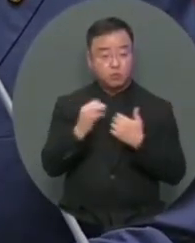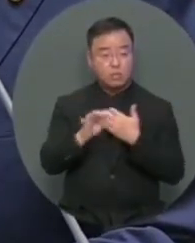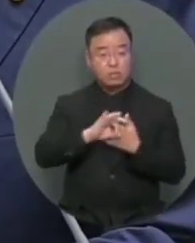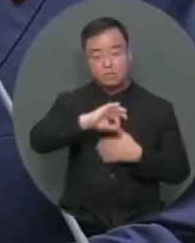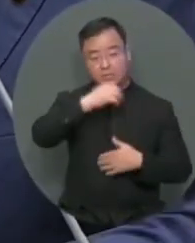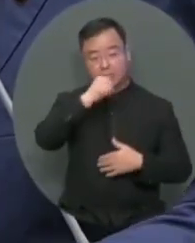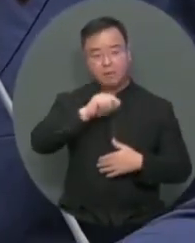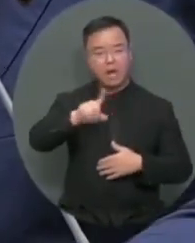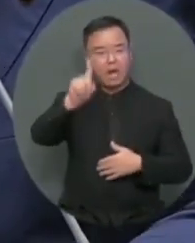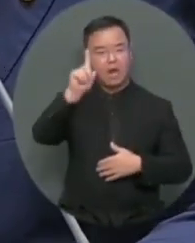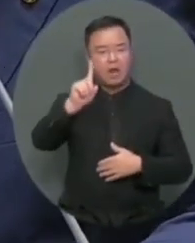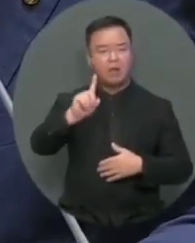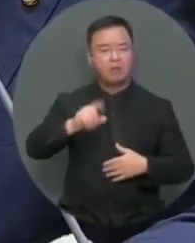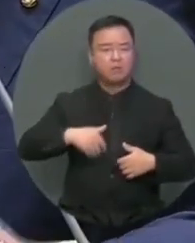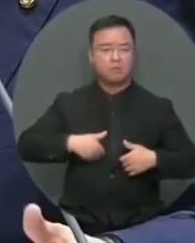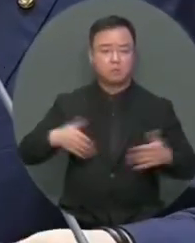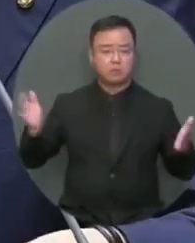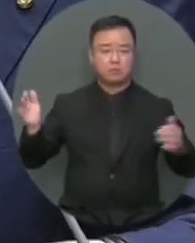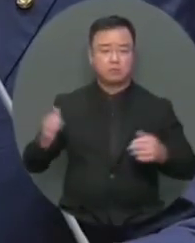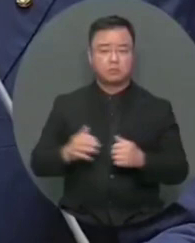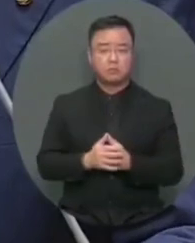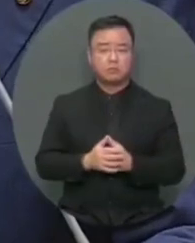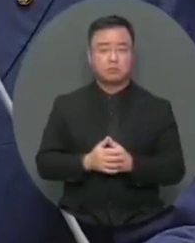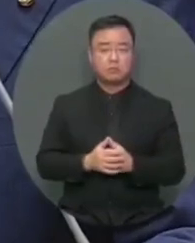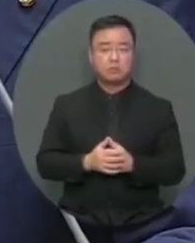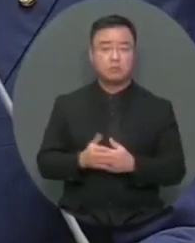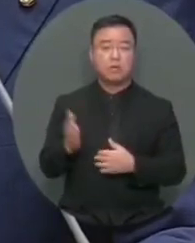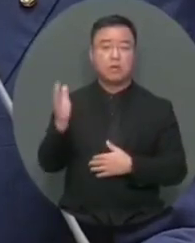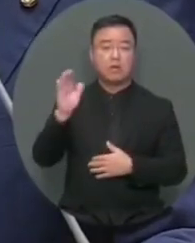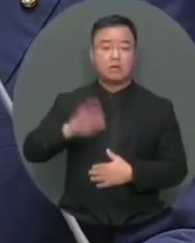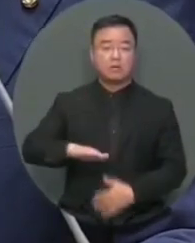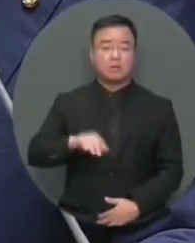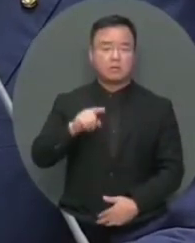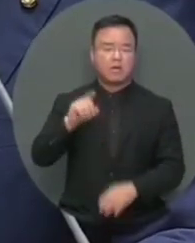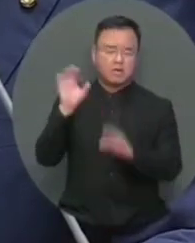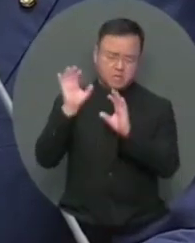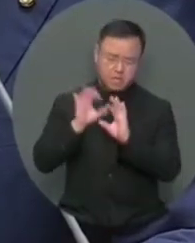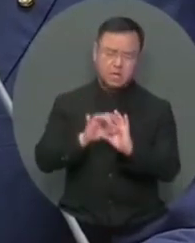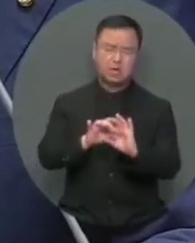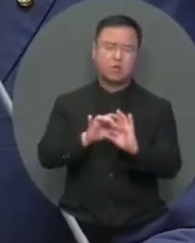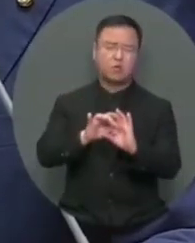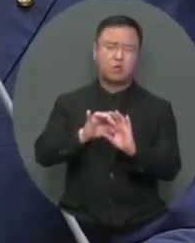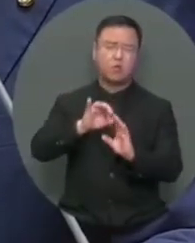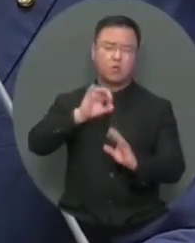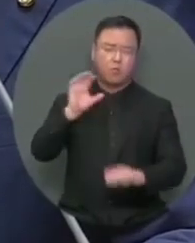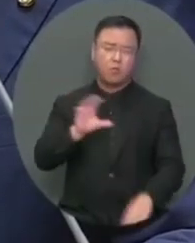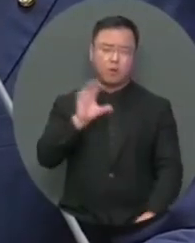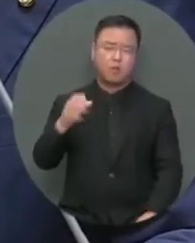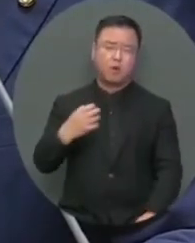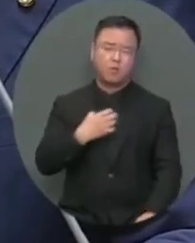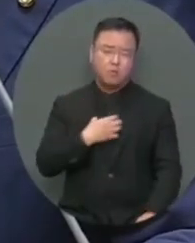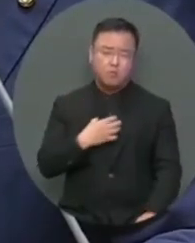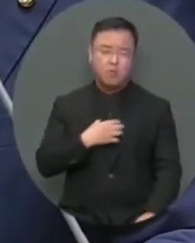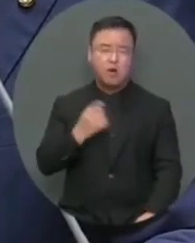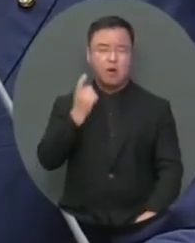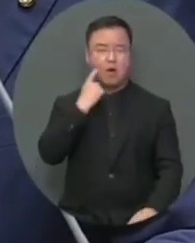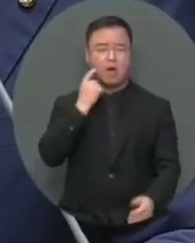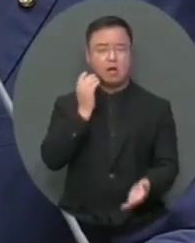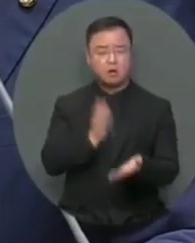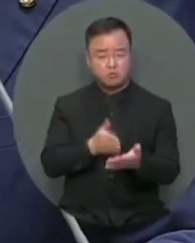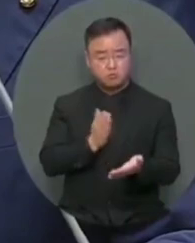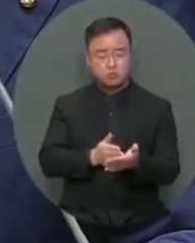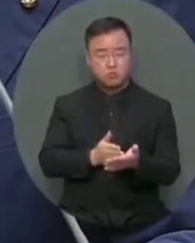한 푼도 필요 없는 거죠. 그런데 그렇지 않고 계속 위험하다 가짜뉴스를